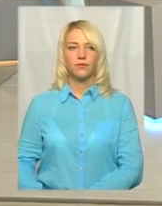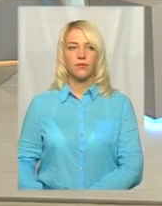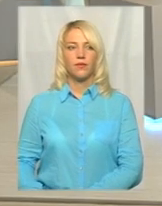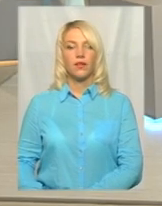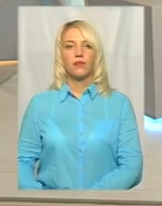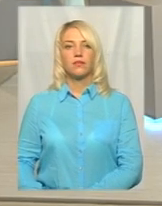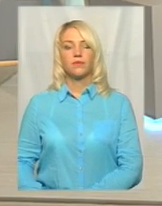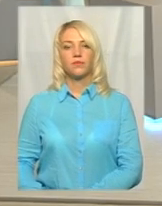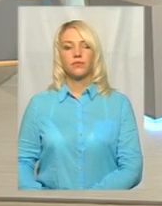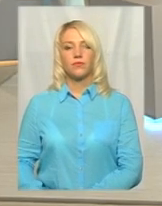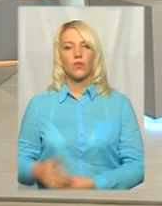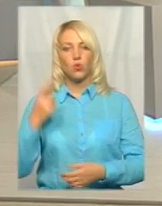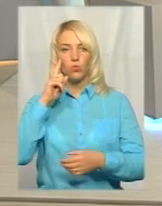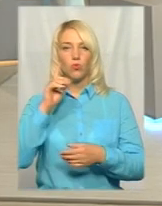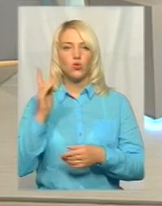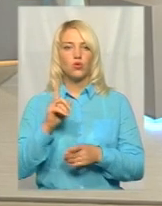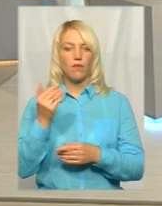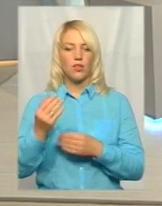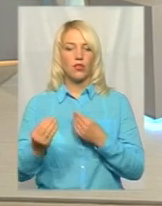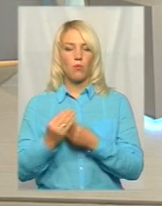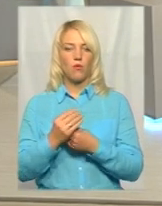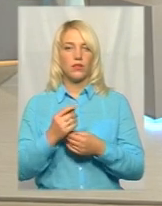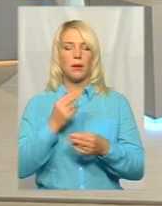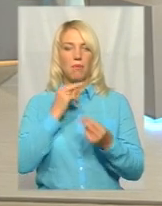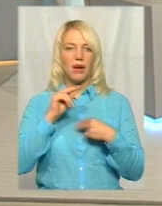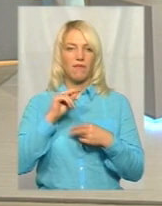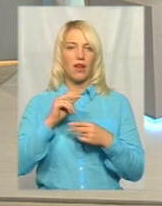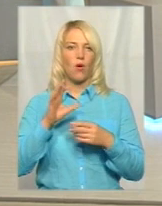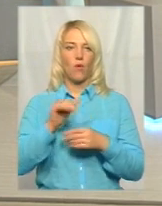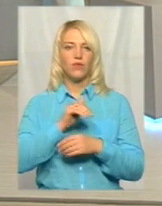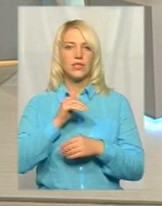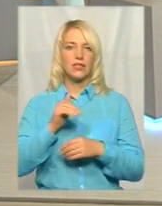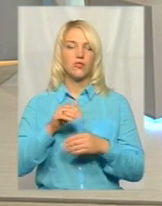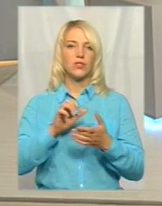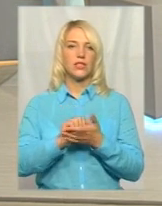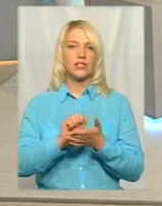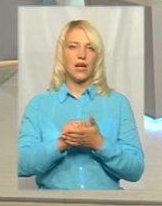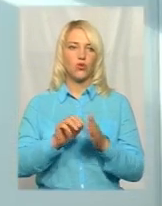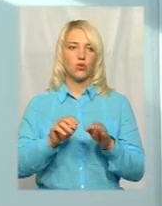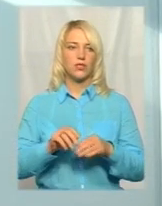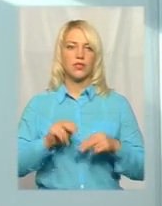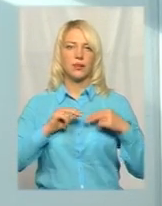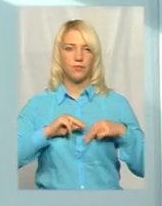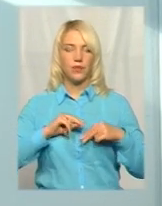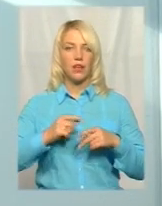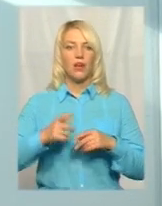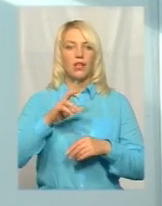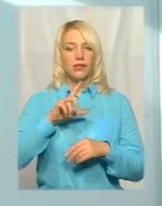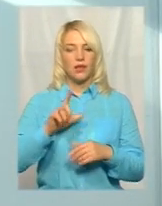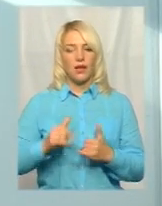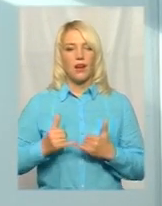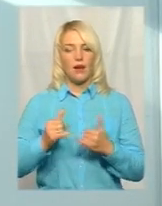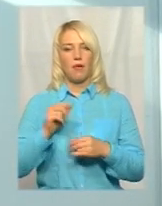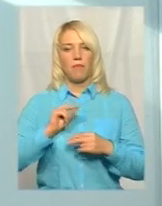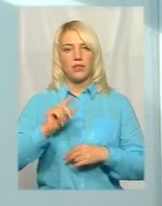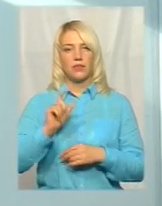Пане Віталію, думаю, ви доповните перелік переваг офіційної зайнятості. Ну, звичайно, для працівника